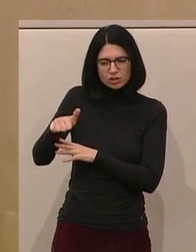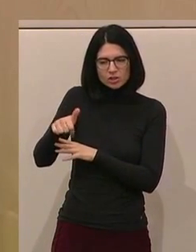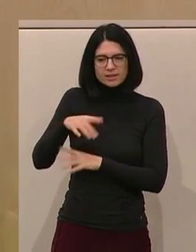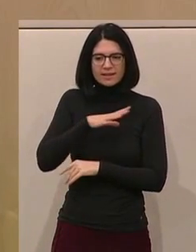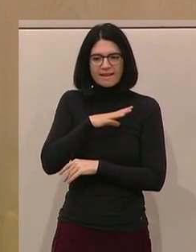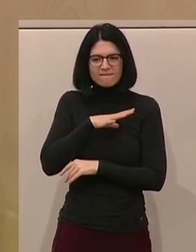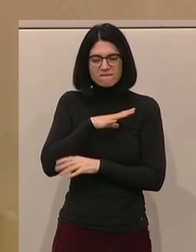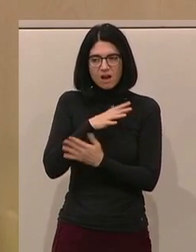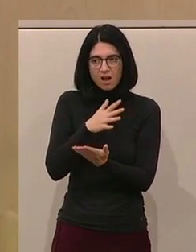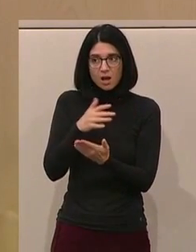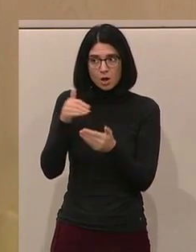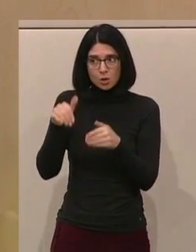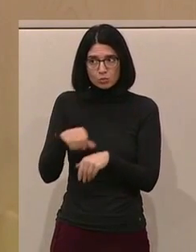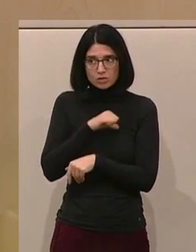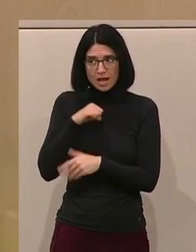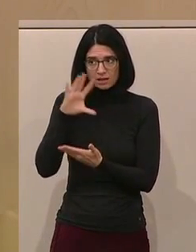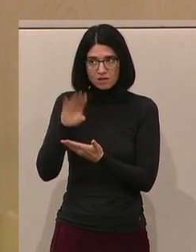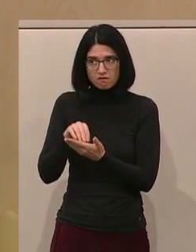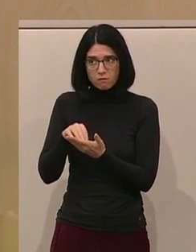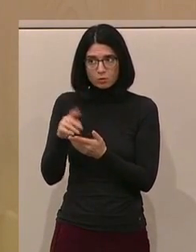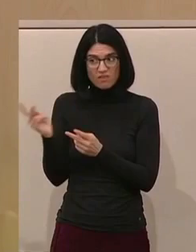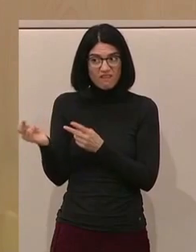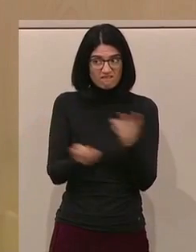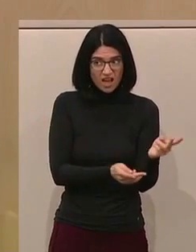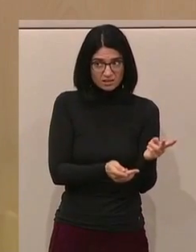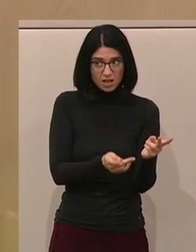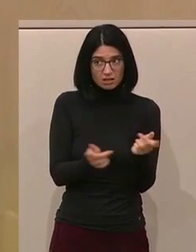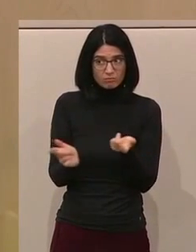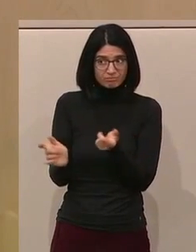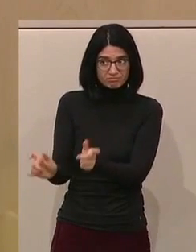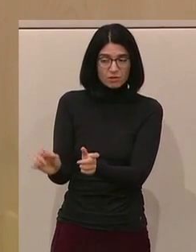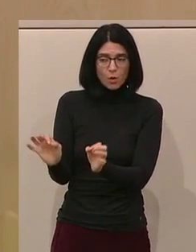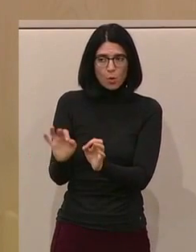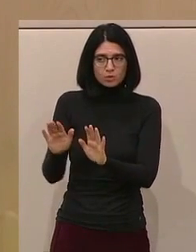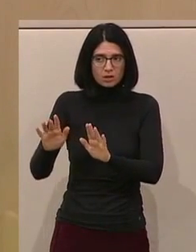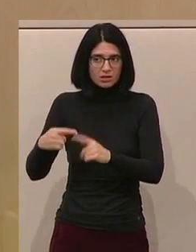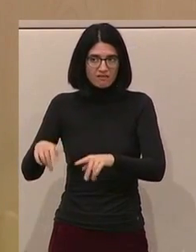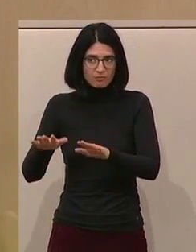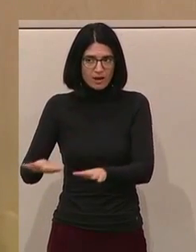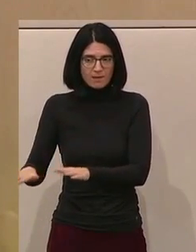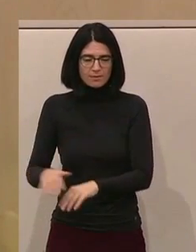entscheiden müssen, ob jemand aus der eigenen Wohnung verwiesen wird oder nicht.